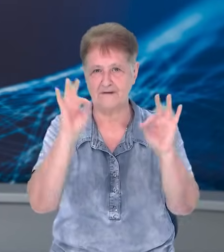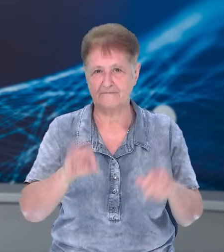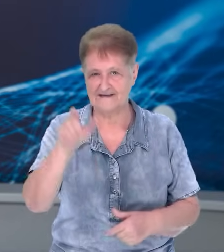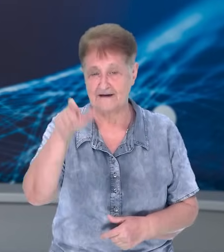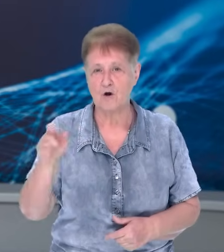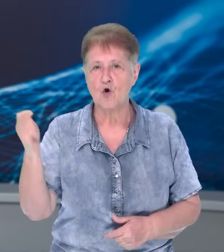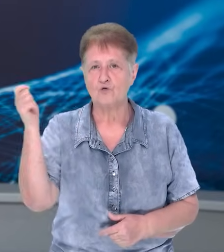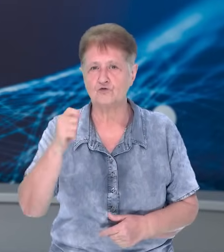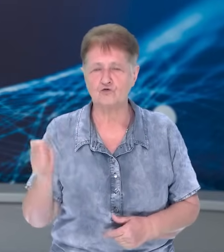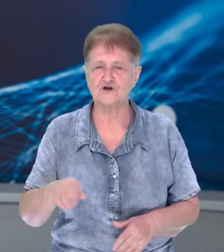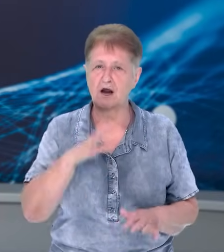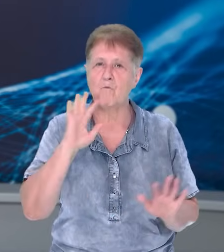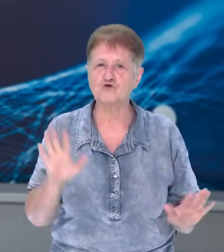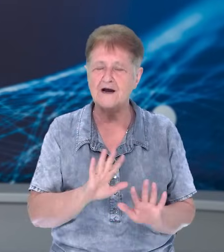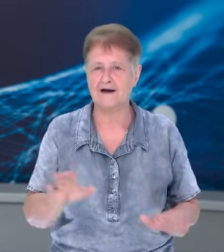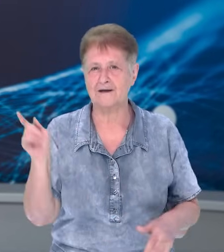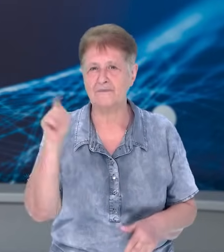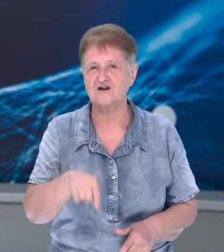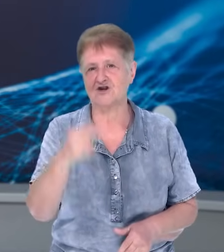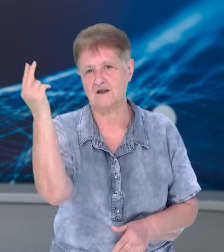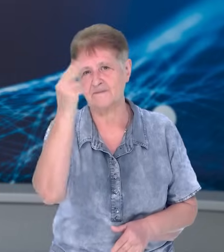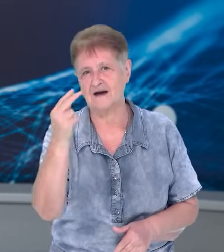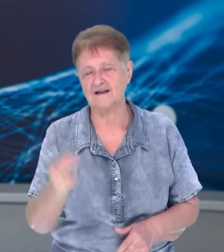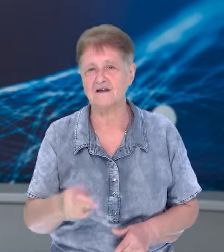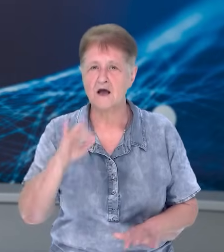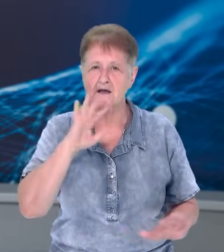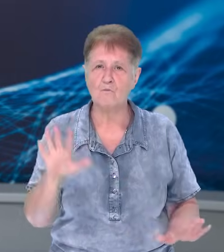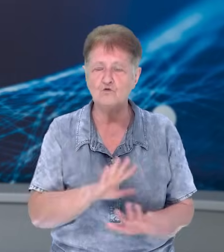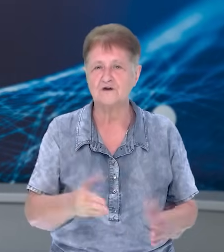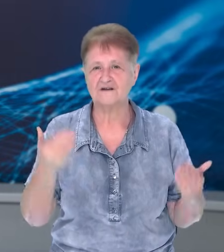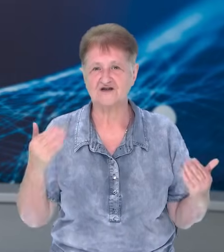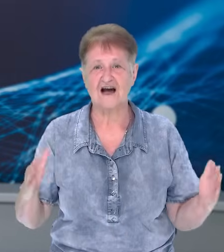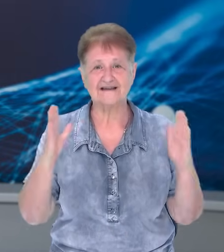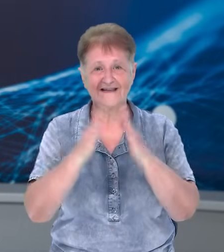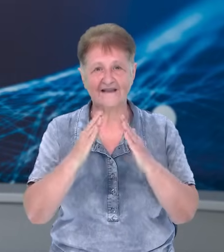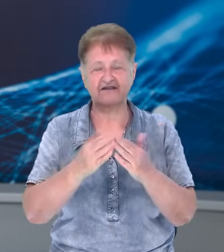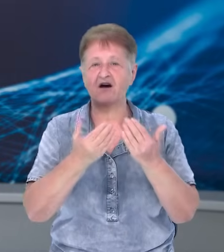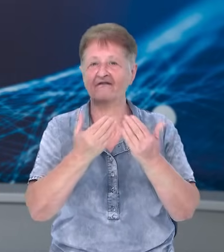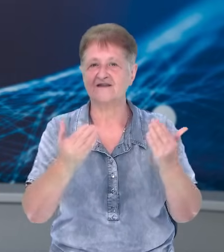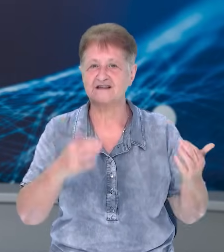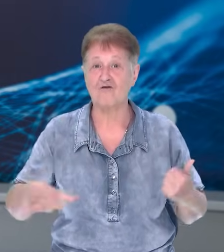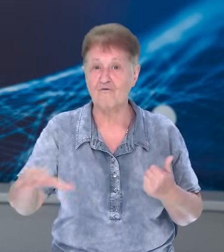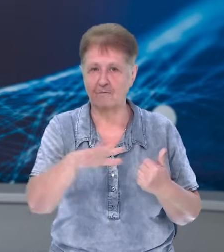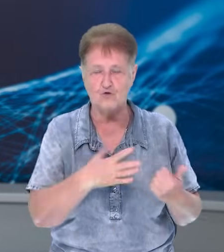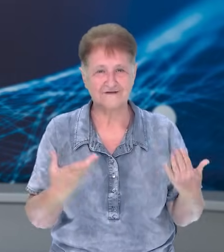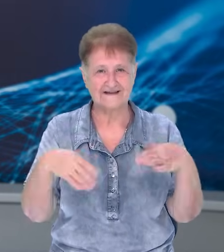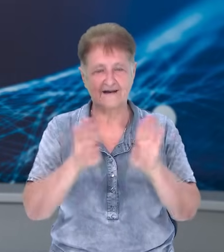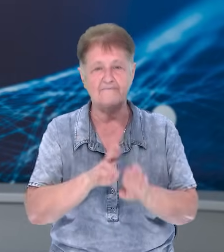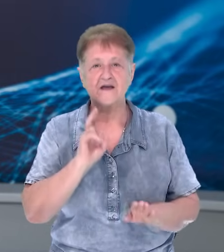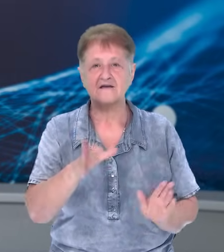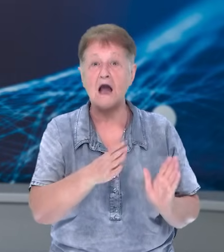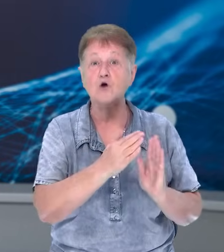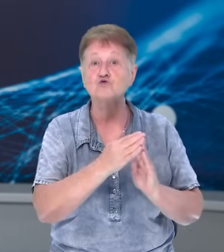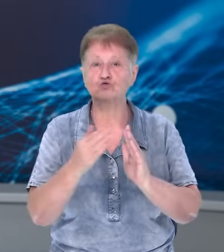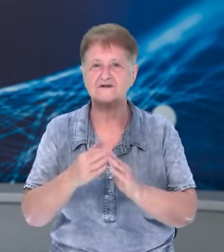митцями. Художники та музиканти приїздили писати картини та музику, зараз садиба та виставковий простір закриті. Як